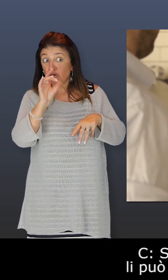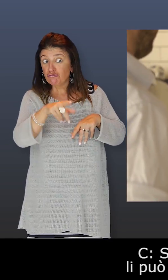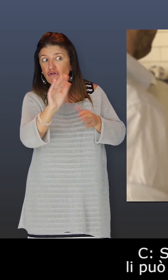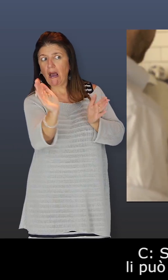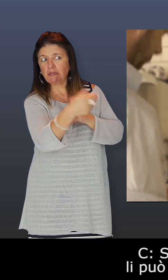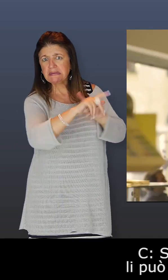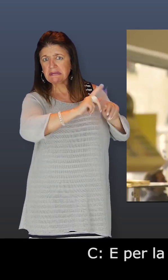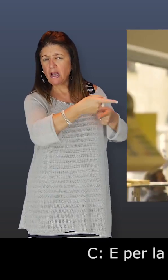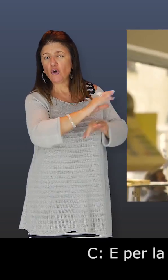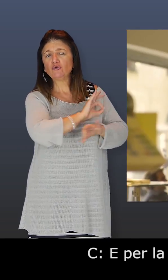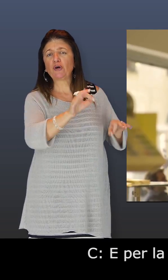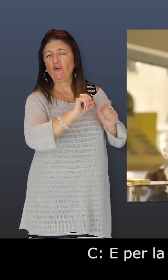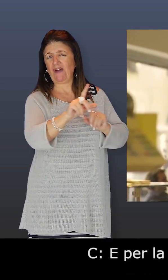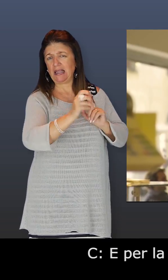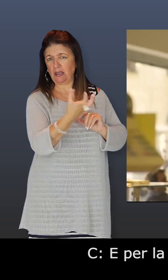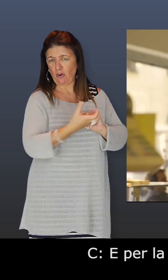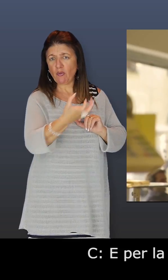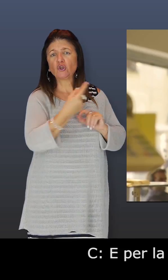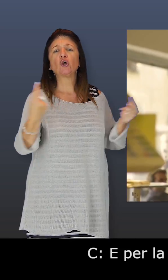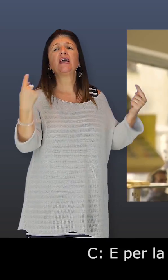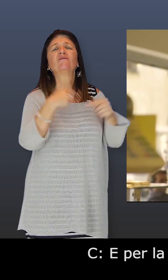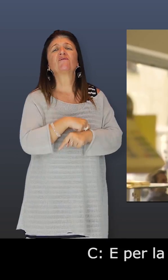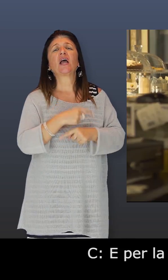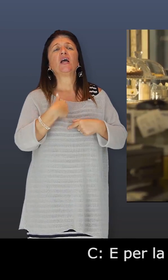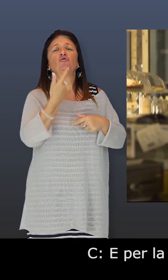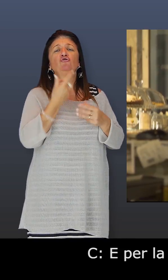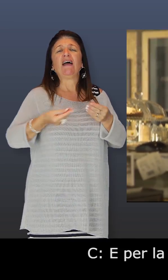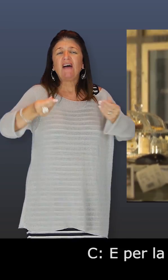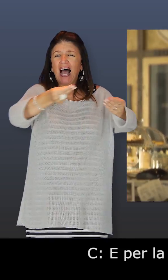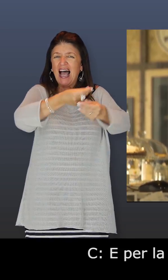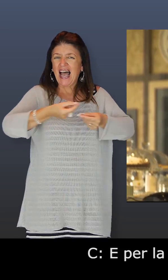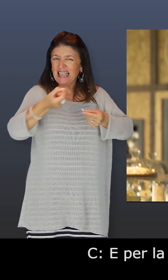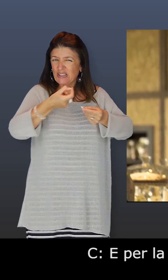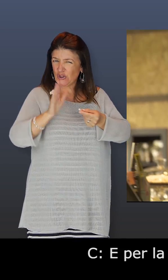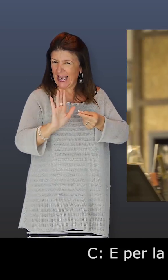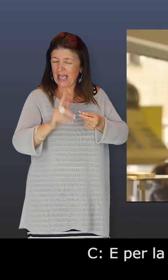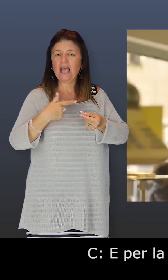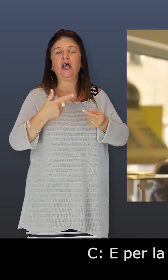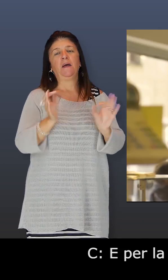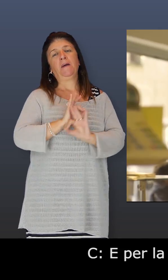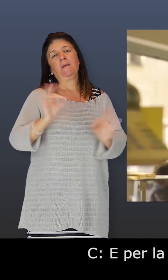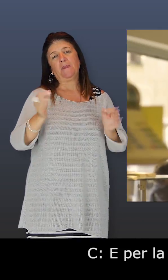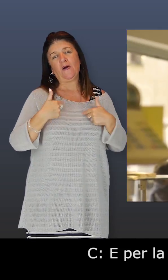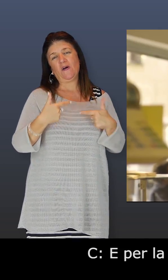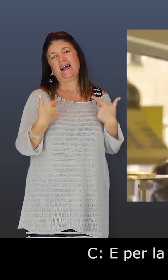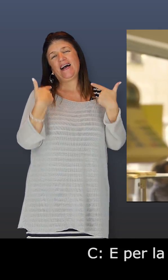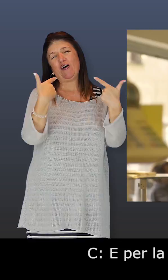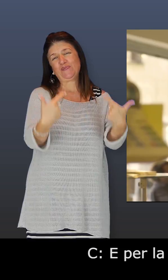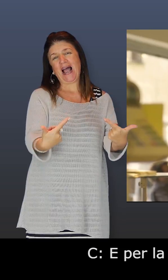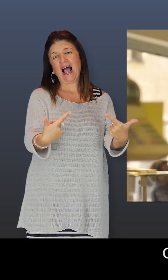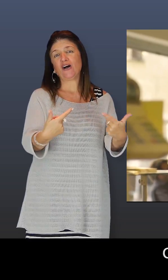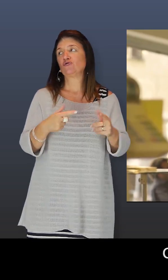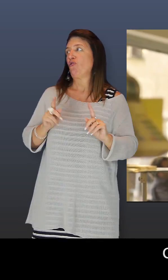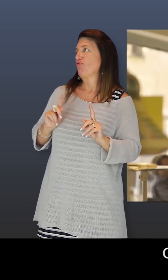qui a fianco. Sì. E della farina... La farina gliene faccio gentile, lo mangio